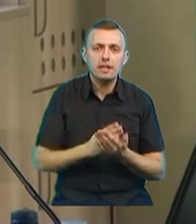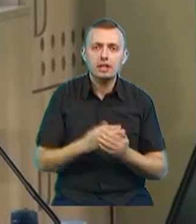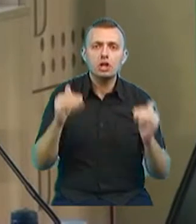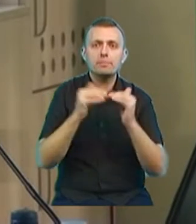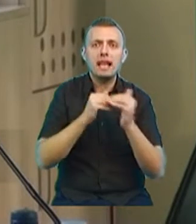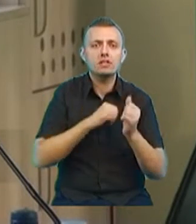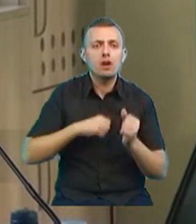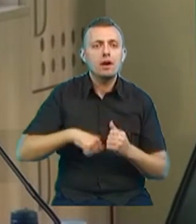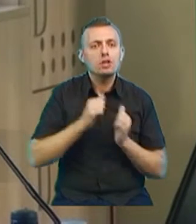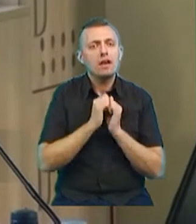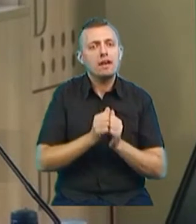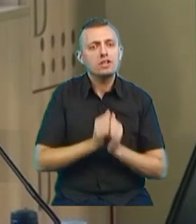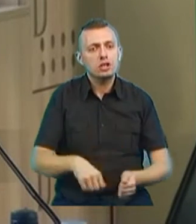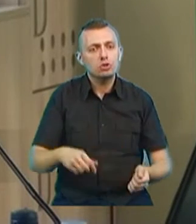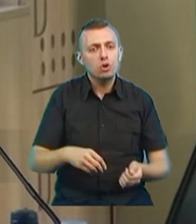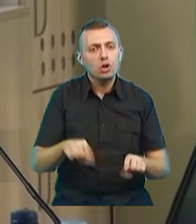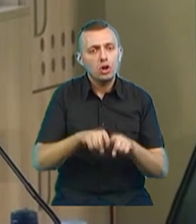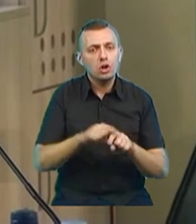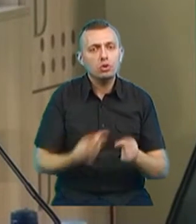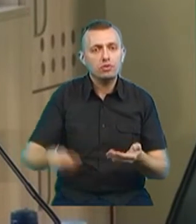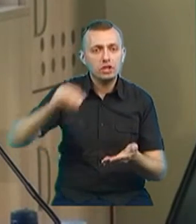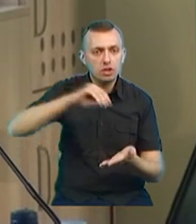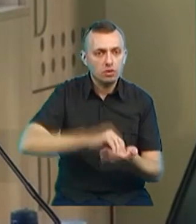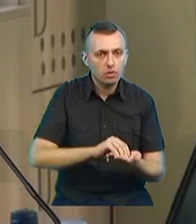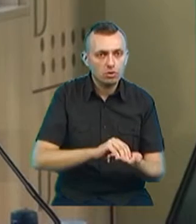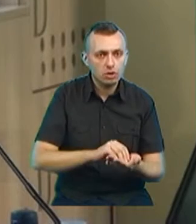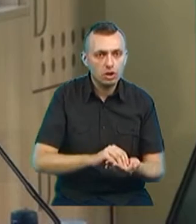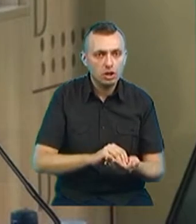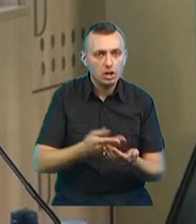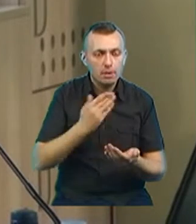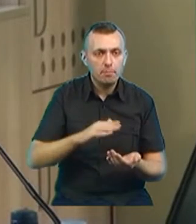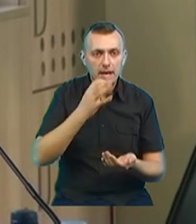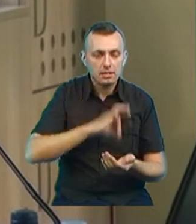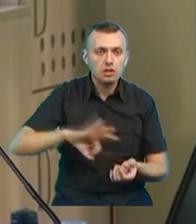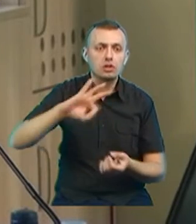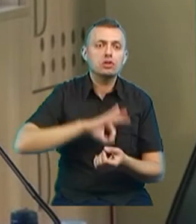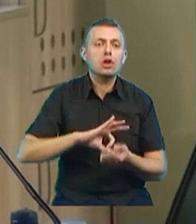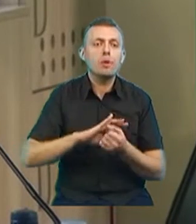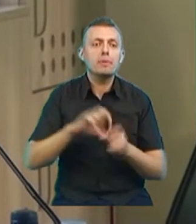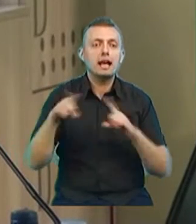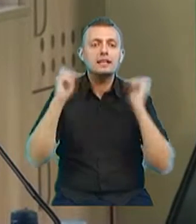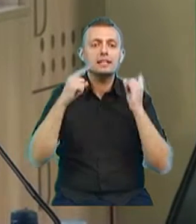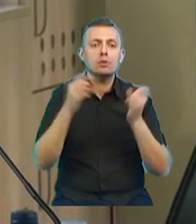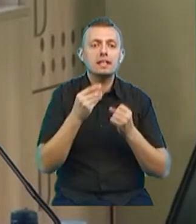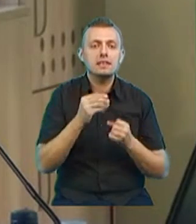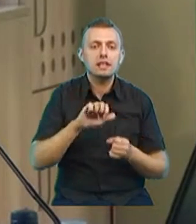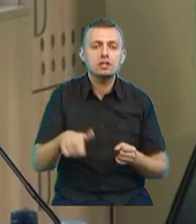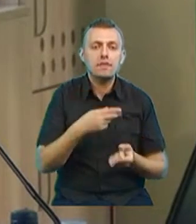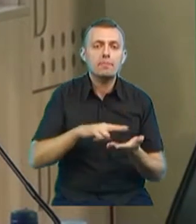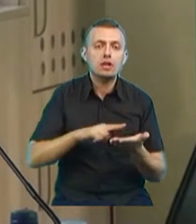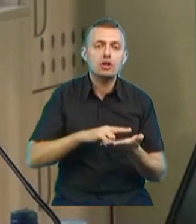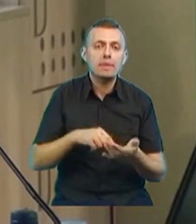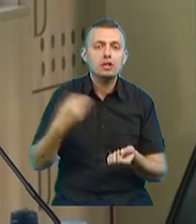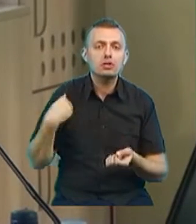wrześniu 224 051 zł 70 groszy na plusie. Jest to pierwszy